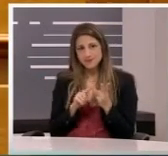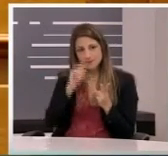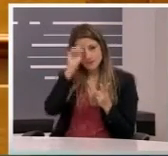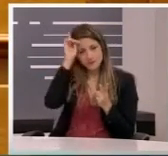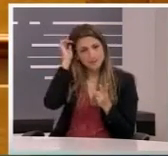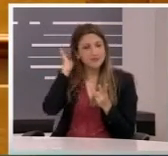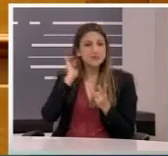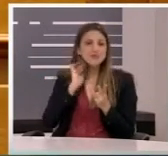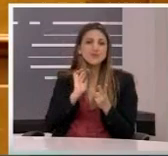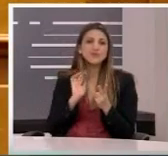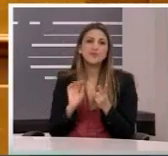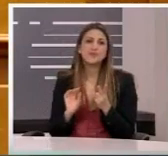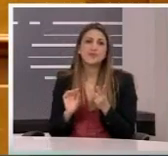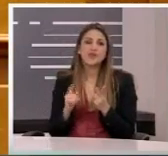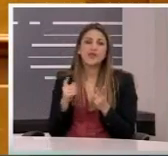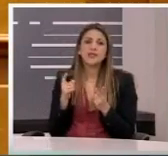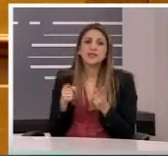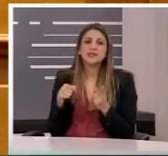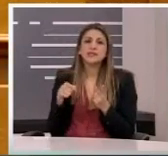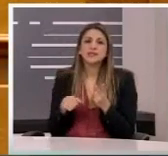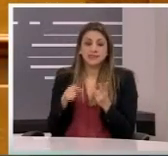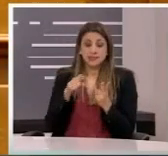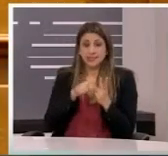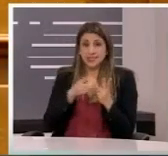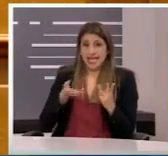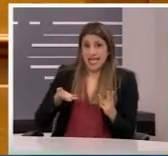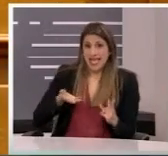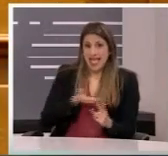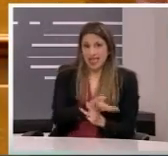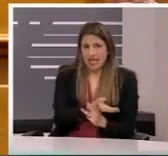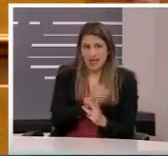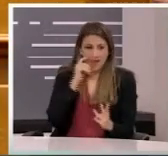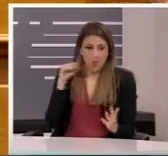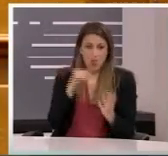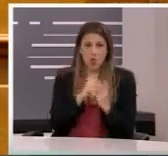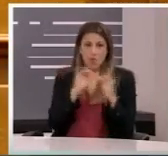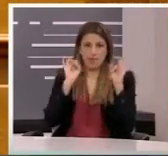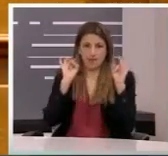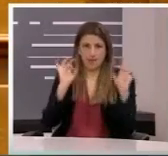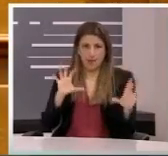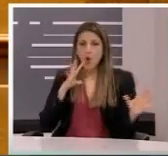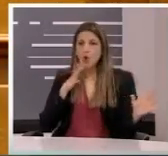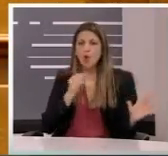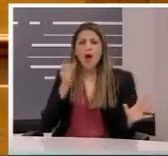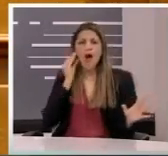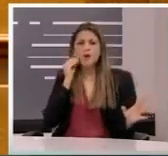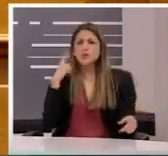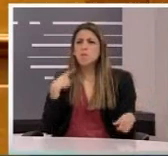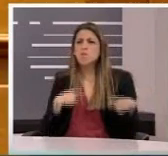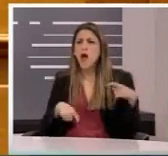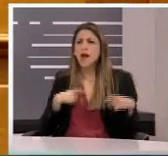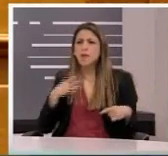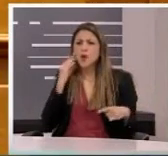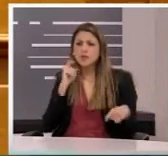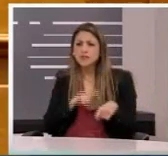Στην προσπάθεια ακριβώς ταύτισης αυτής της ανώνυμης καταγγελίας, γιατί άκουσα και κάποια σχόλια όταν αναφέρθηκα σε αυτή την ανώνυμη